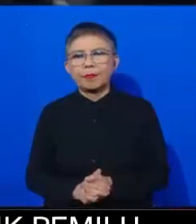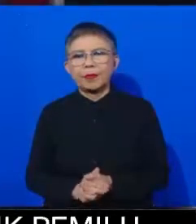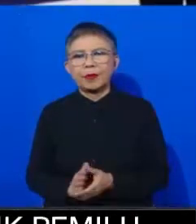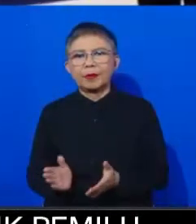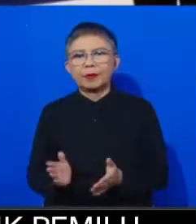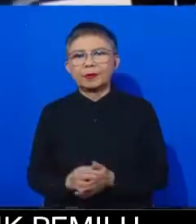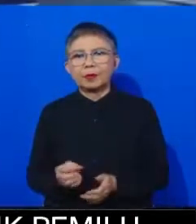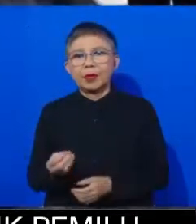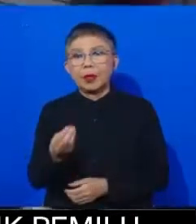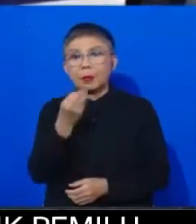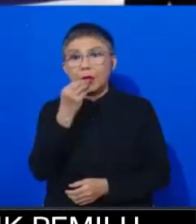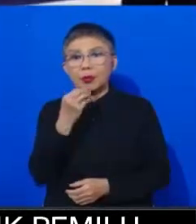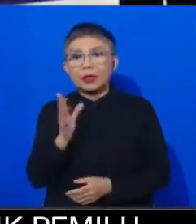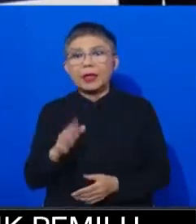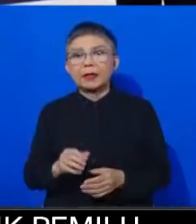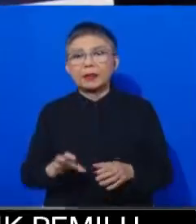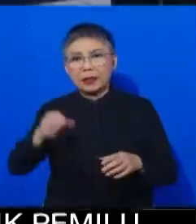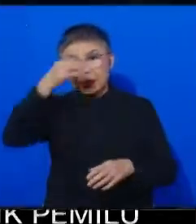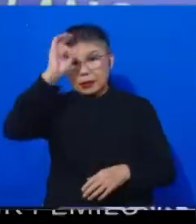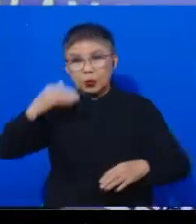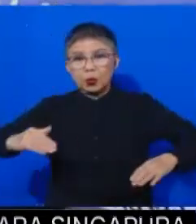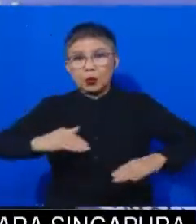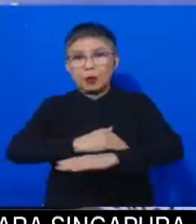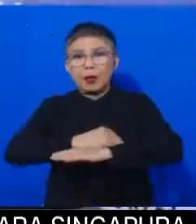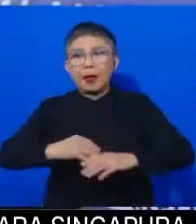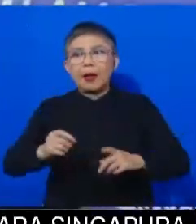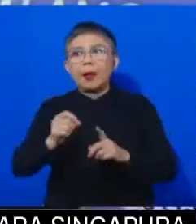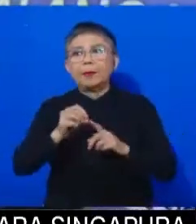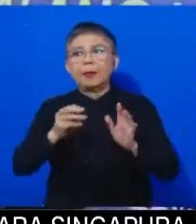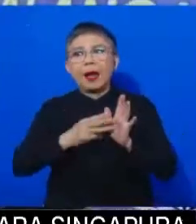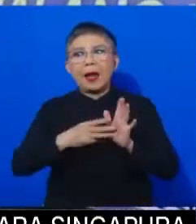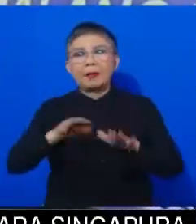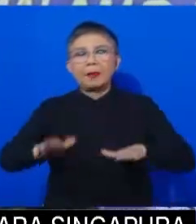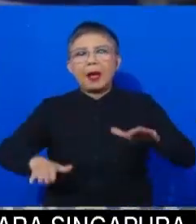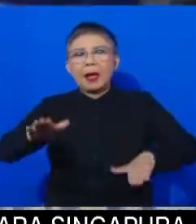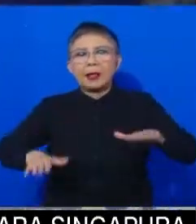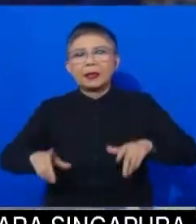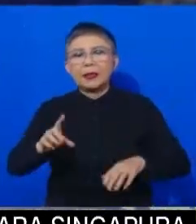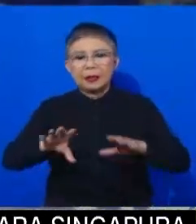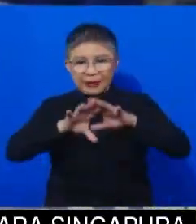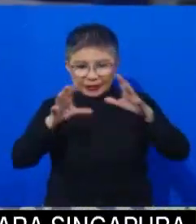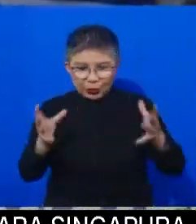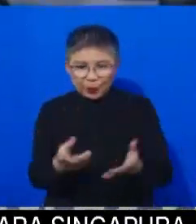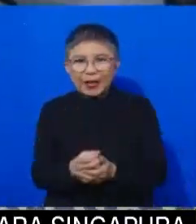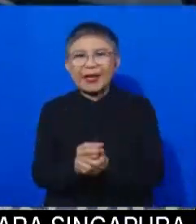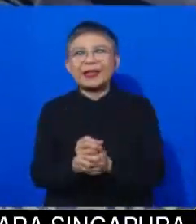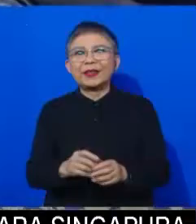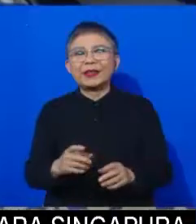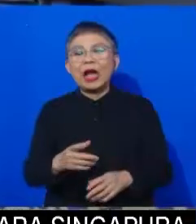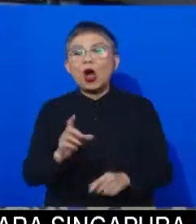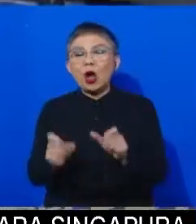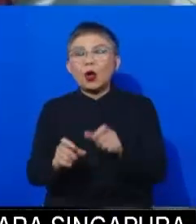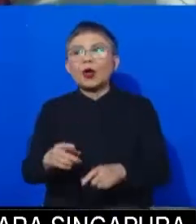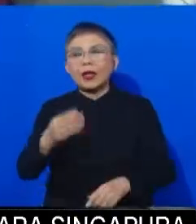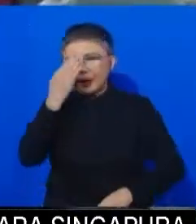Mahalnya harga daging dan telur ayam membuat Kesatuan Lalu Lintas Polres Pemalang memberikan hadiah satu paket telur ayam bagi pengendara yang mematuhi peraturan